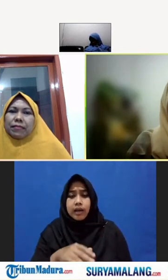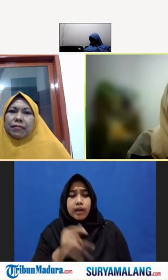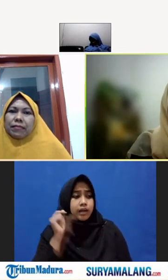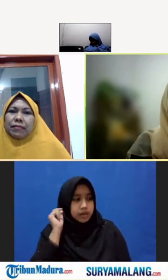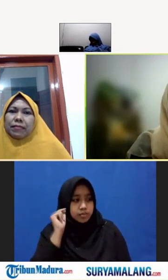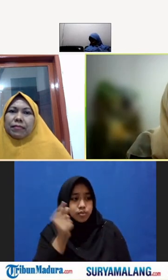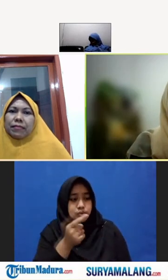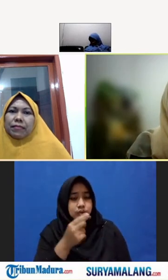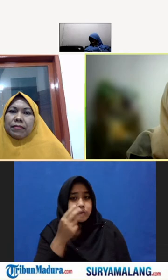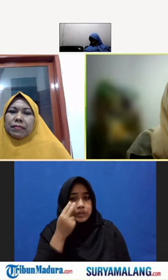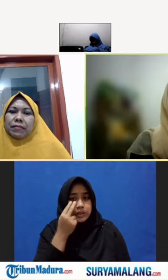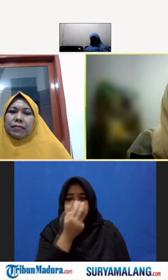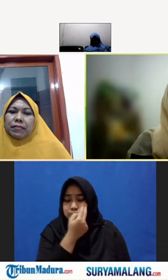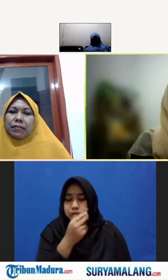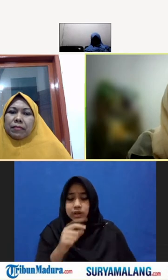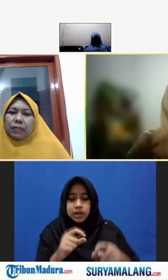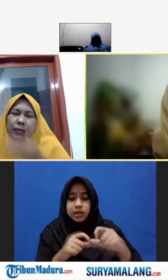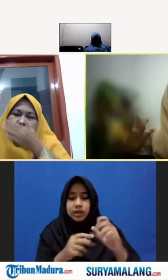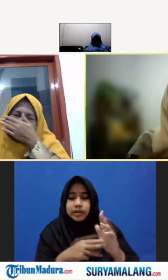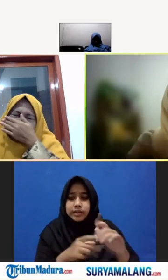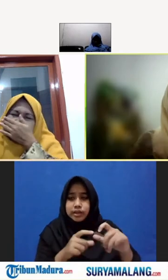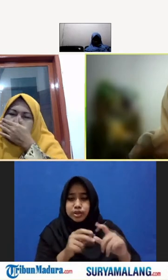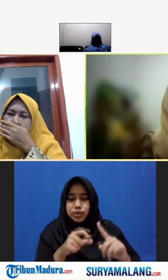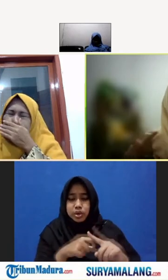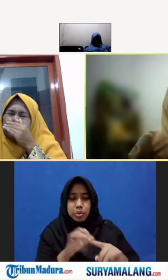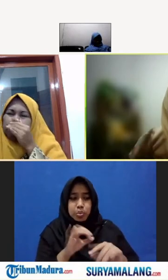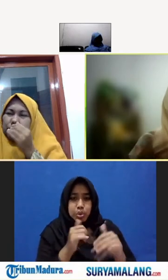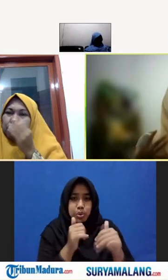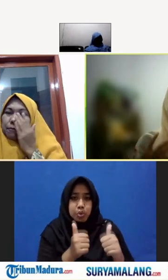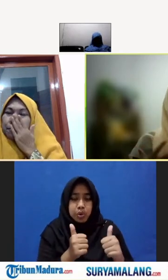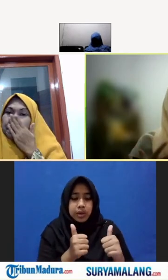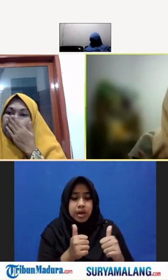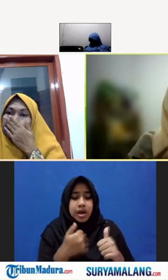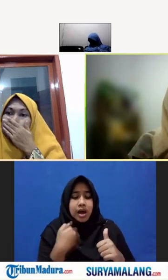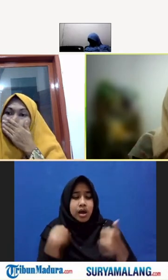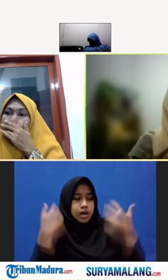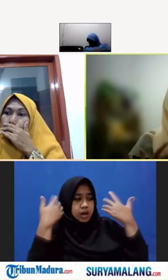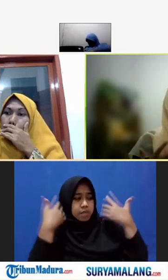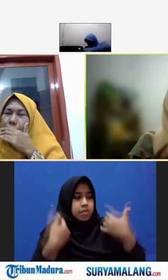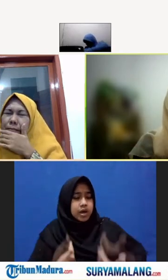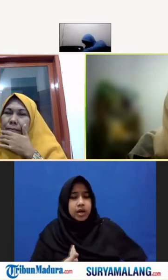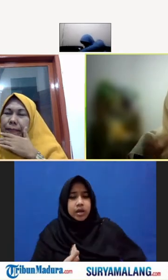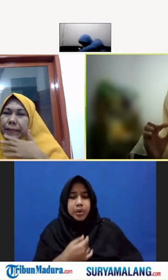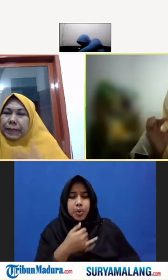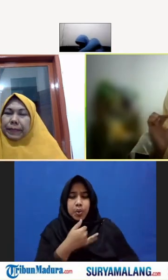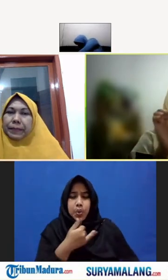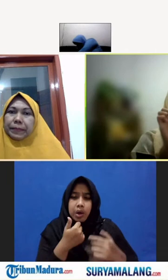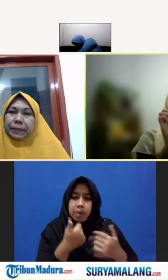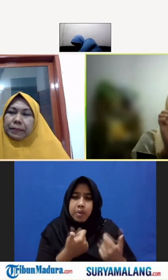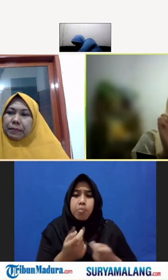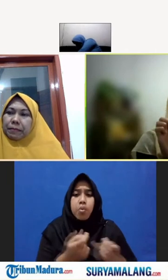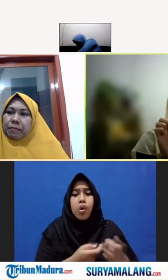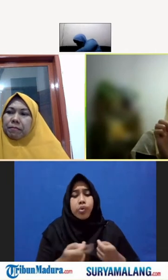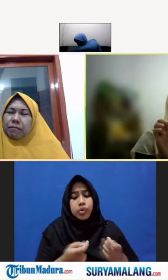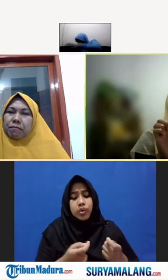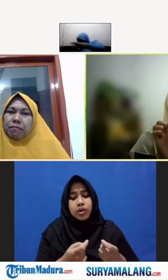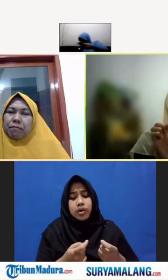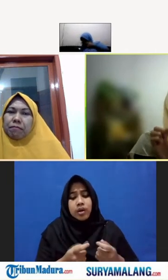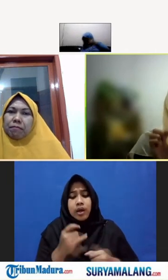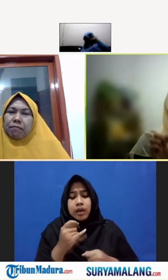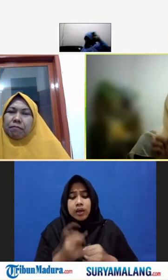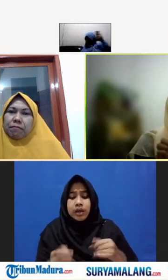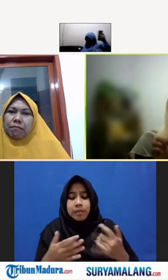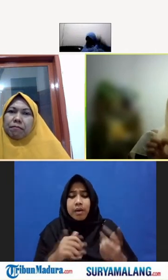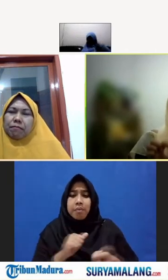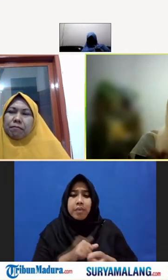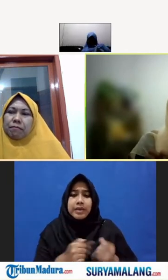belum oke, jadi ada dari badan dia yang nggak oke. Makanya masalah-masalah kecil,